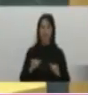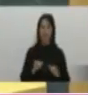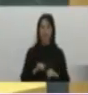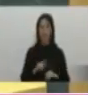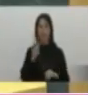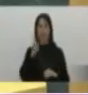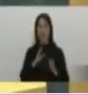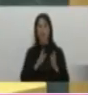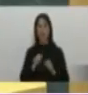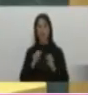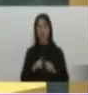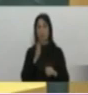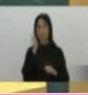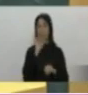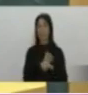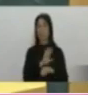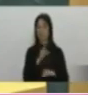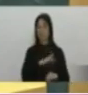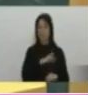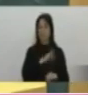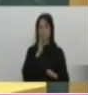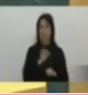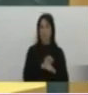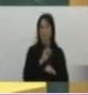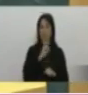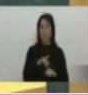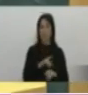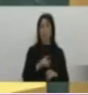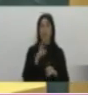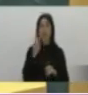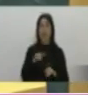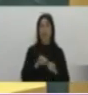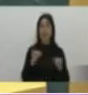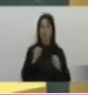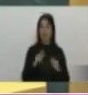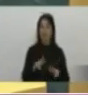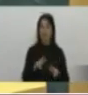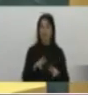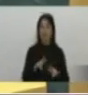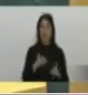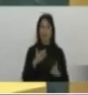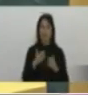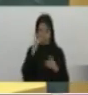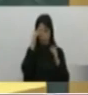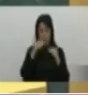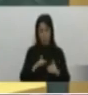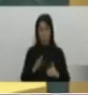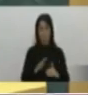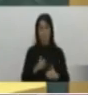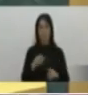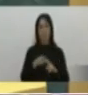კი დაემუქრა ევროკავშირი და აგერ ამერიკის კონგრესში რამდენჯერ იქნა ნახსენები სანქციების შესახებ. ვინ შელახა